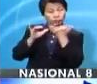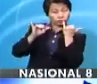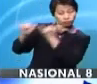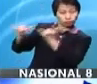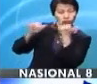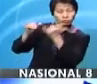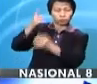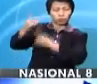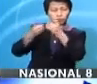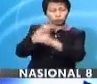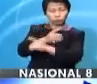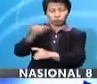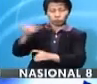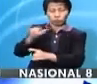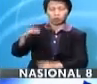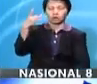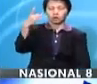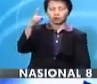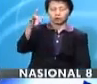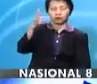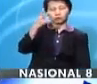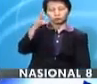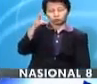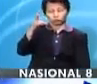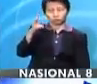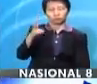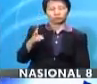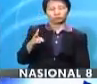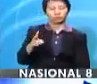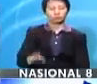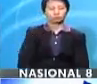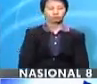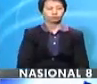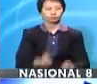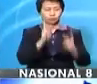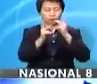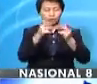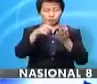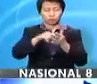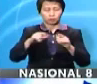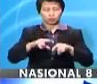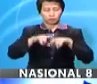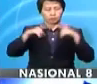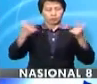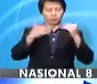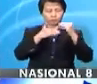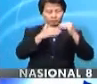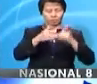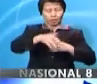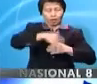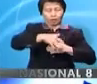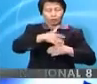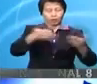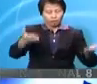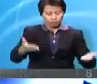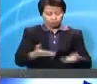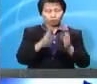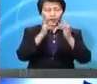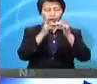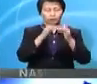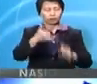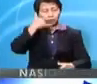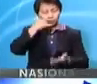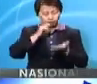standard dunia sekarang ini 17 hingga 18%. Tambah beliau, berbeza dengan peringkat awal pengenalan internet dan